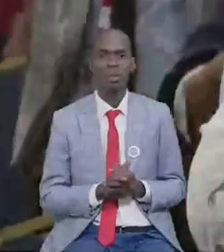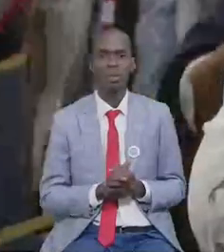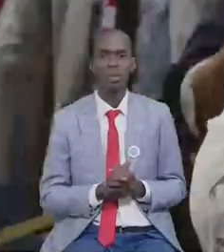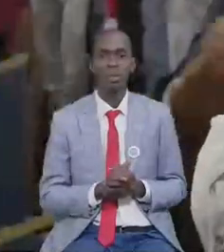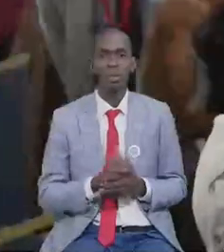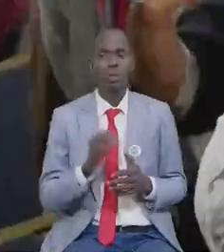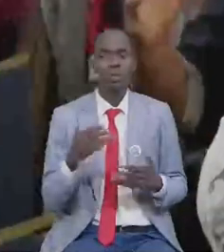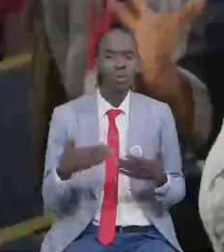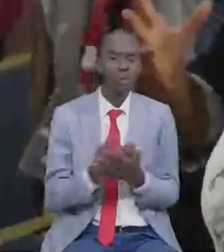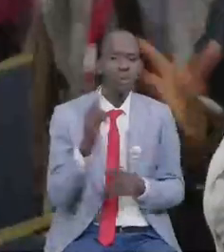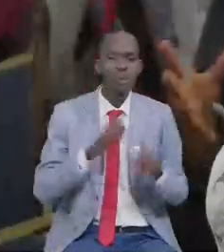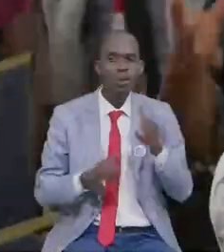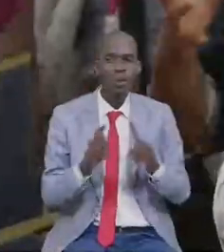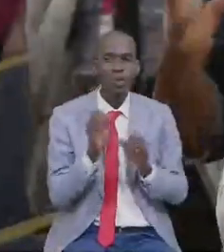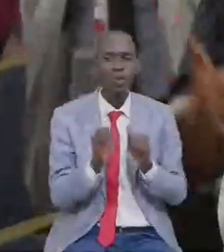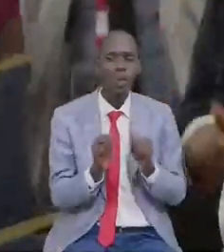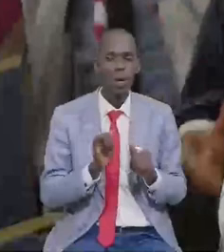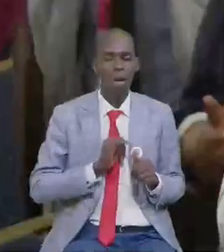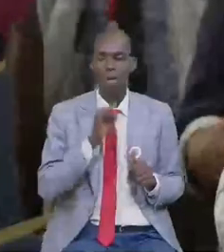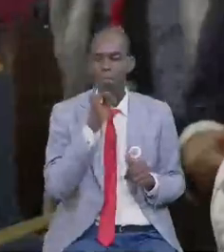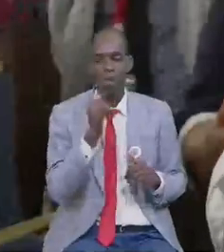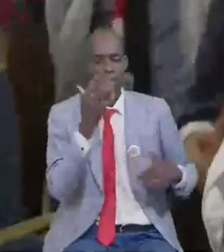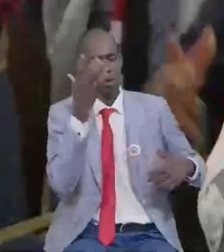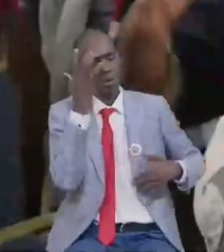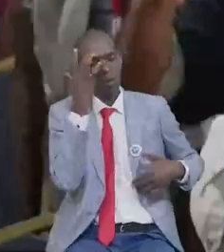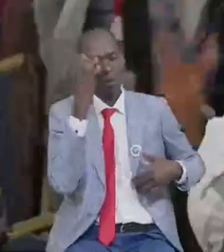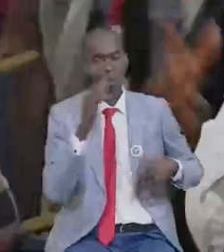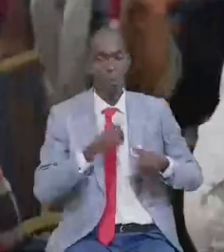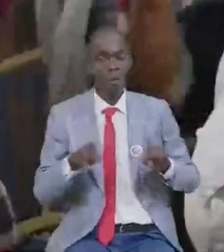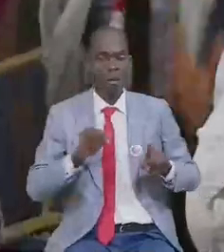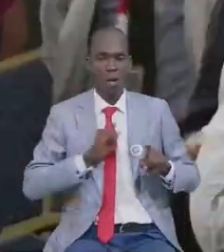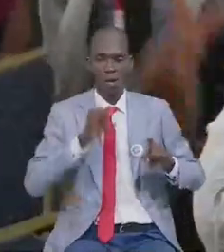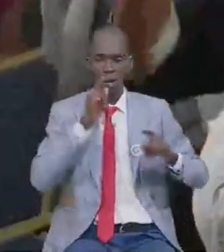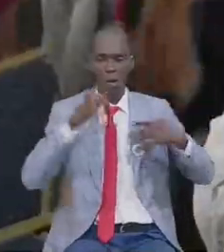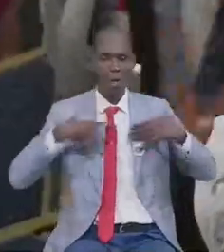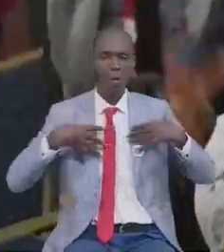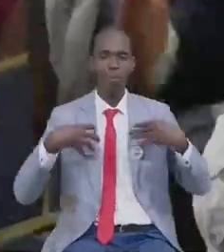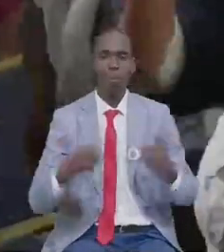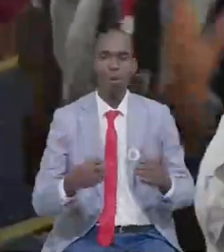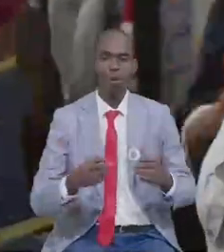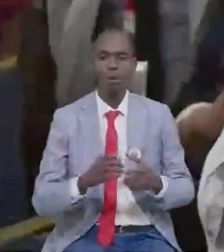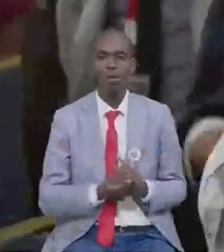Un autre chant. Je ne suis pas malade, je suis en bonne santé.